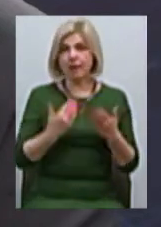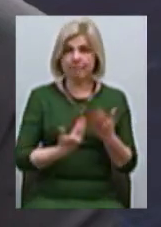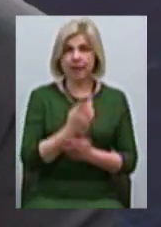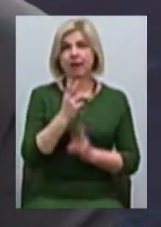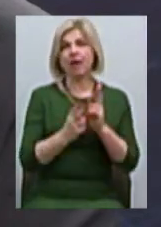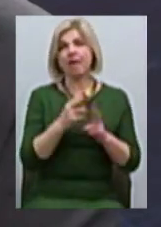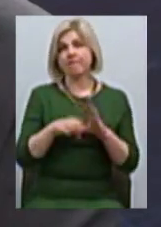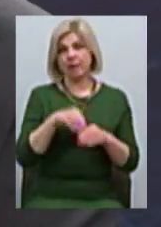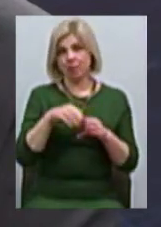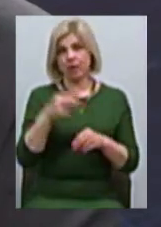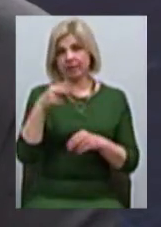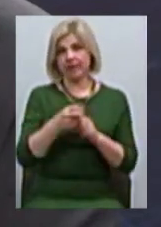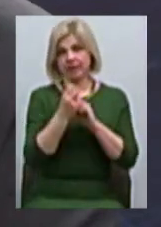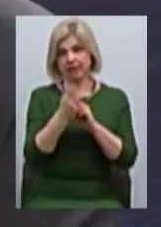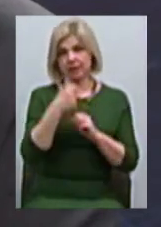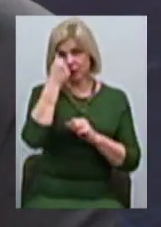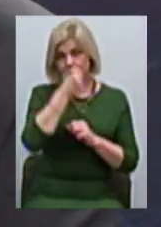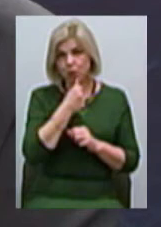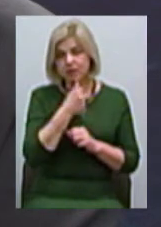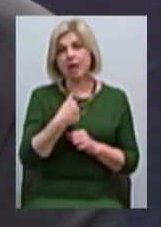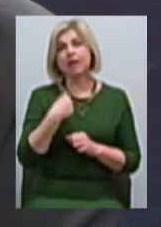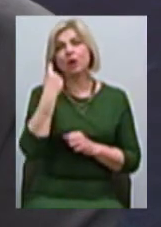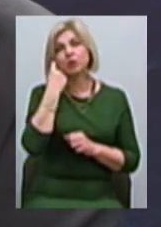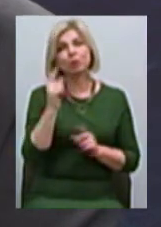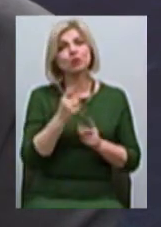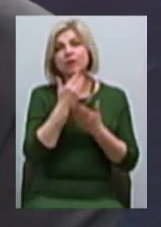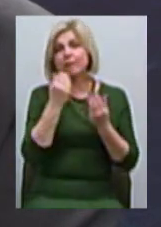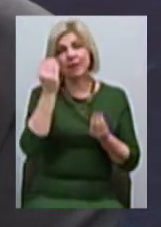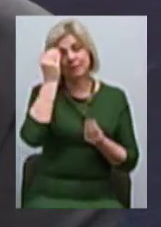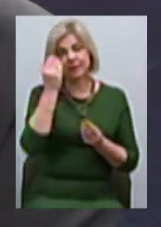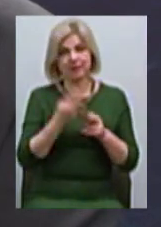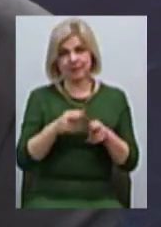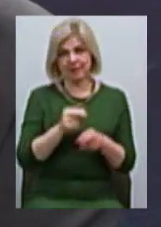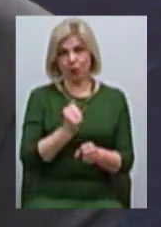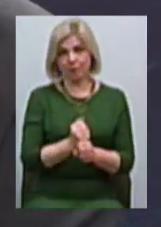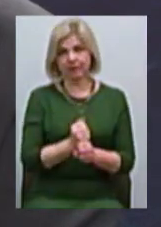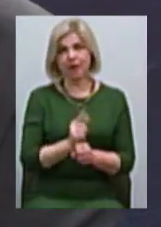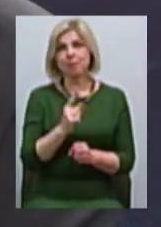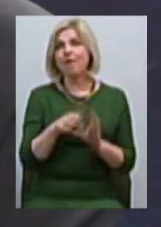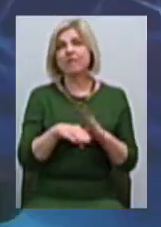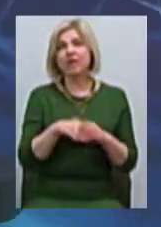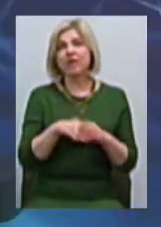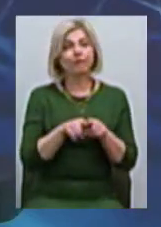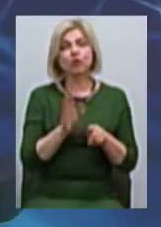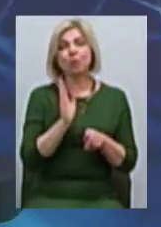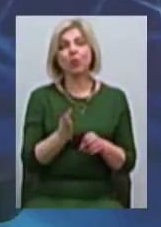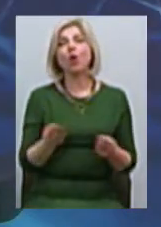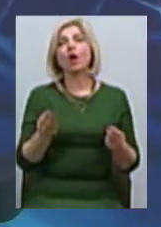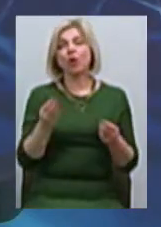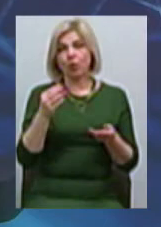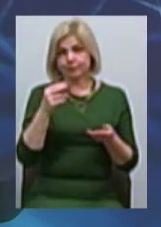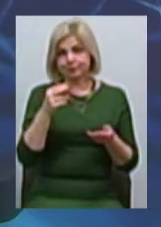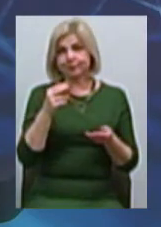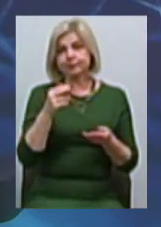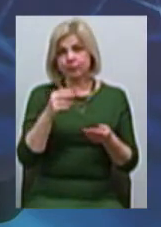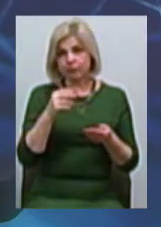2013 році. То я так думаю, що просто тут немає смислу цього робити. Реально. Тому що вибори все одно будуть встановлені навіть по одній